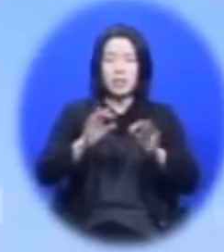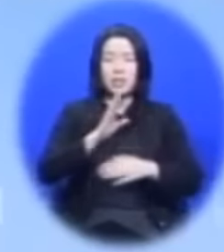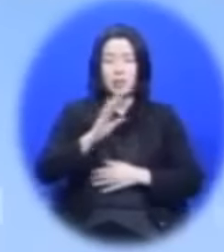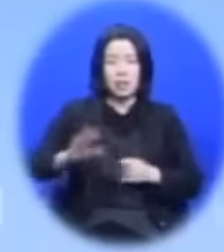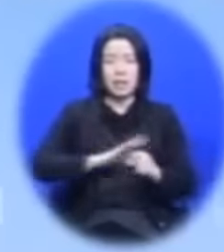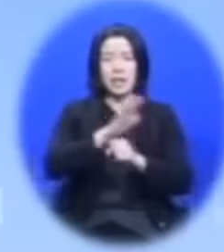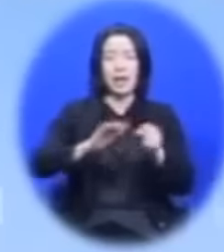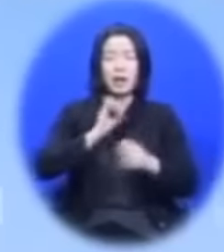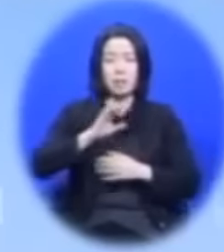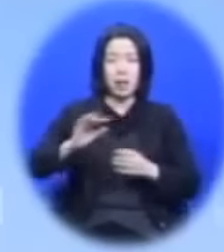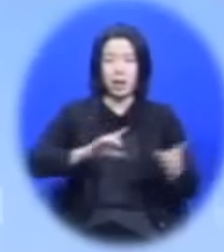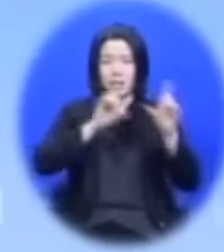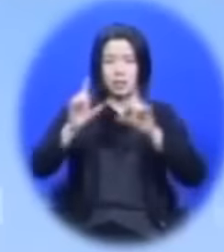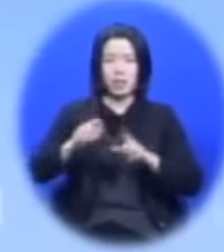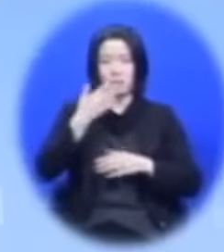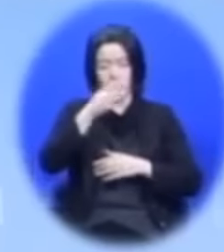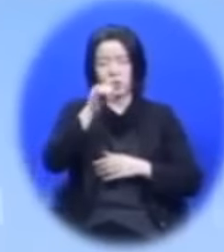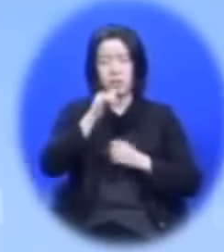하며 사는 자가 되는 겁니다.